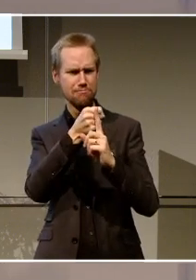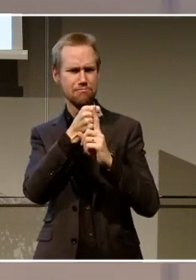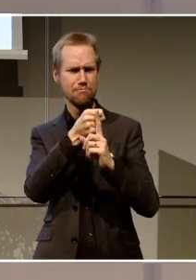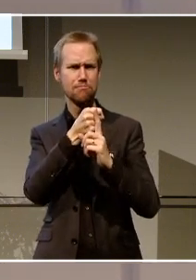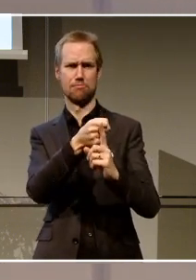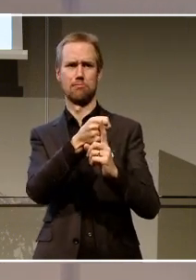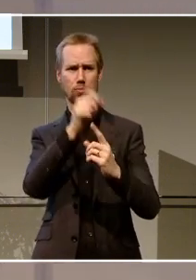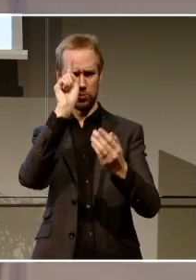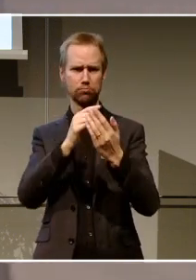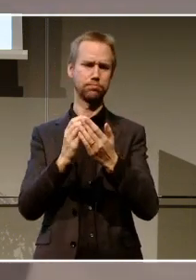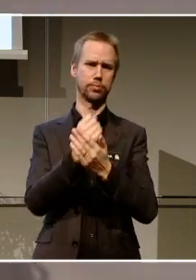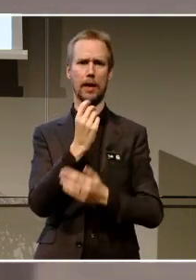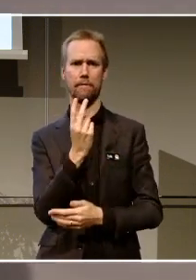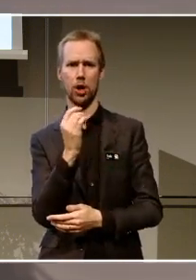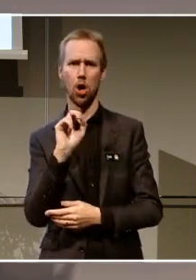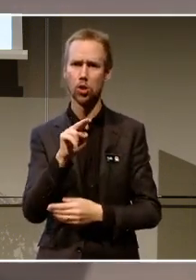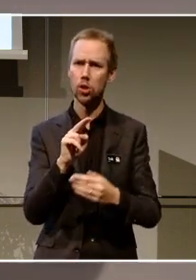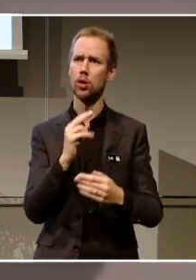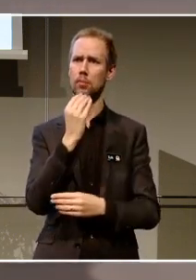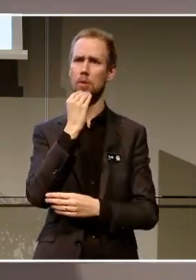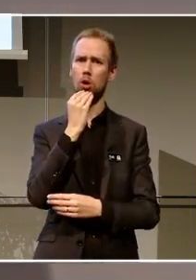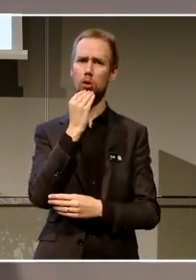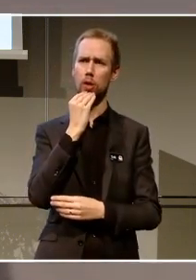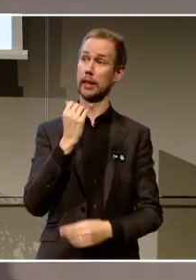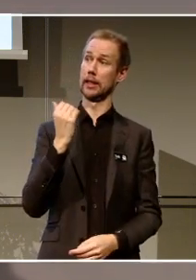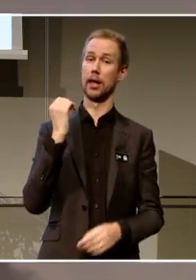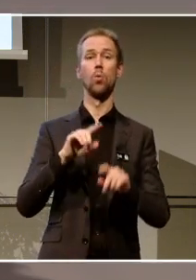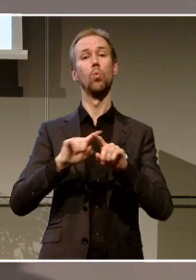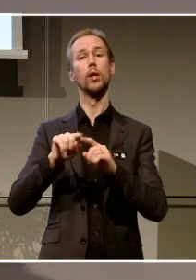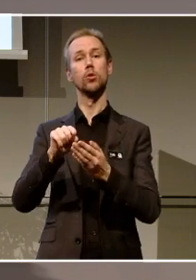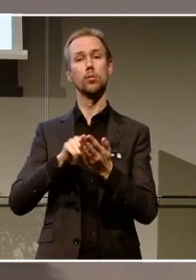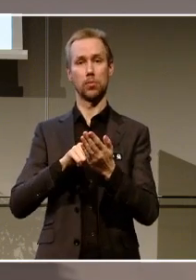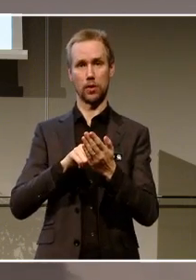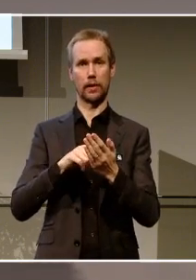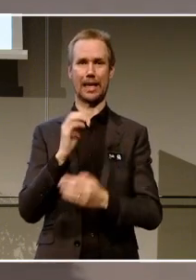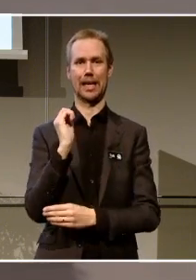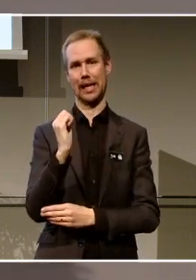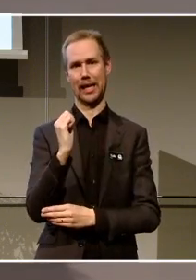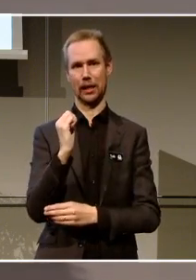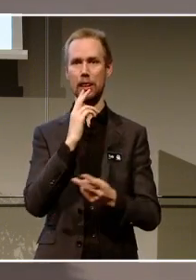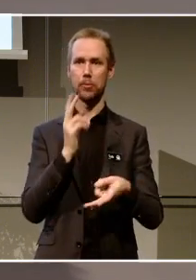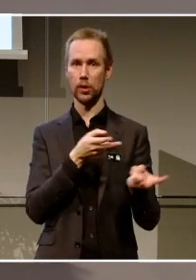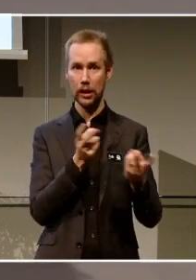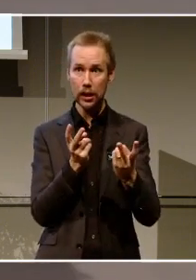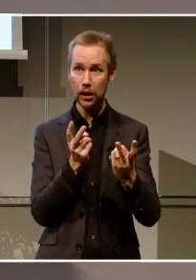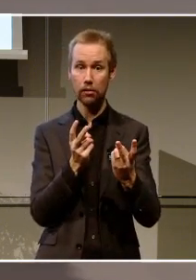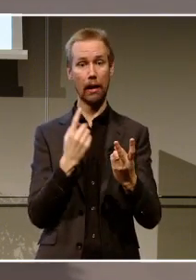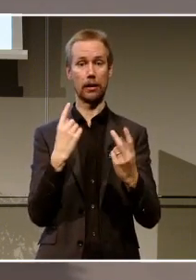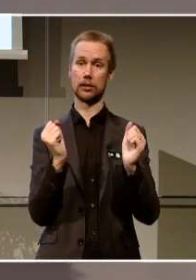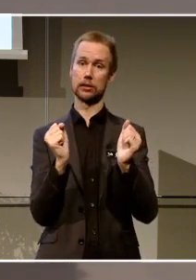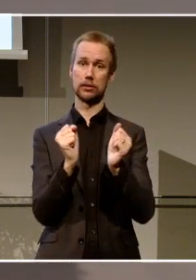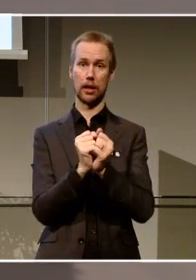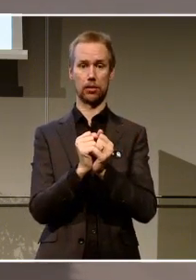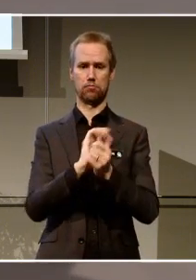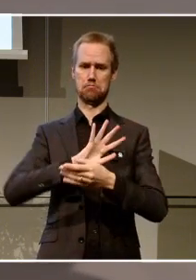om inflödet och de olika typer av e-demokrati. Det är ett sätt att bädda in tekniken i de